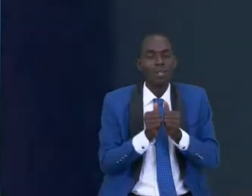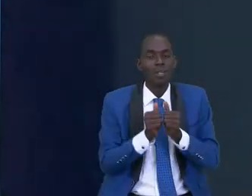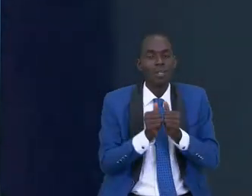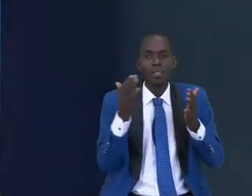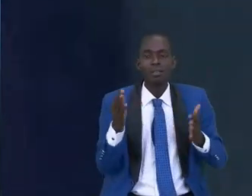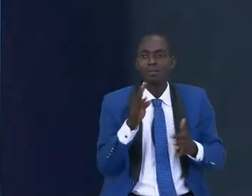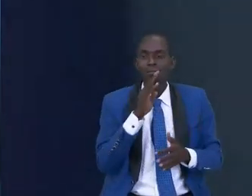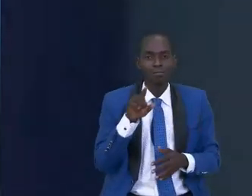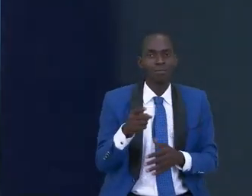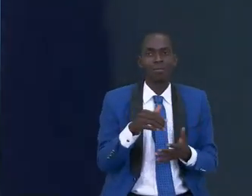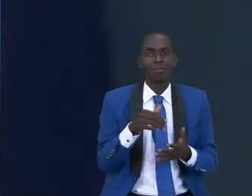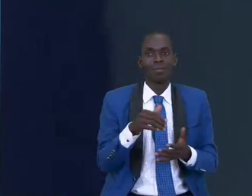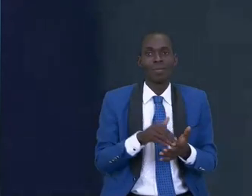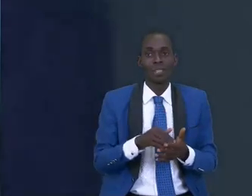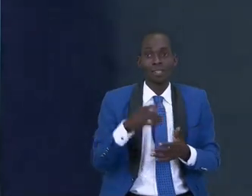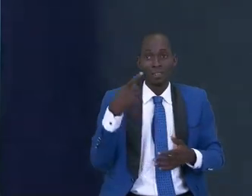j'étais totalement affranchi.